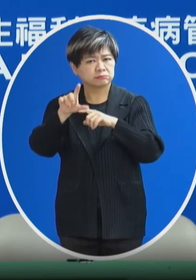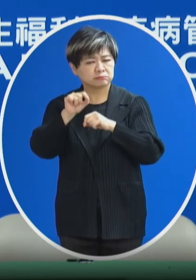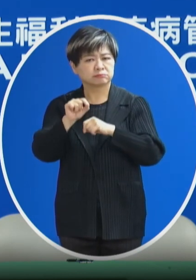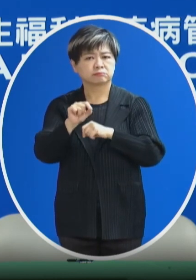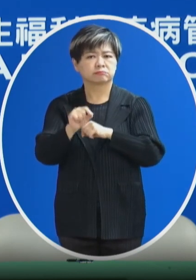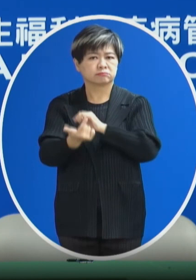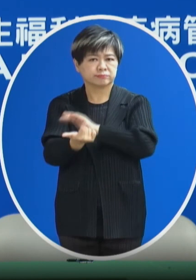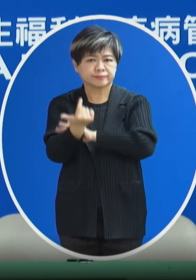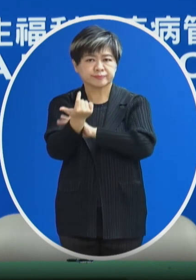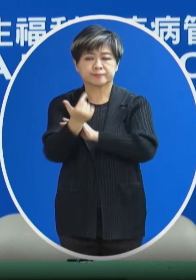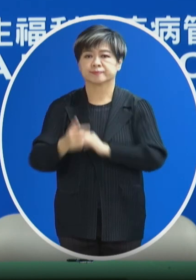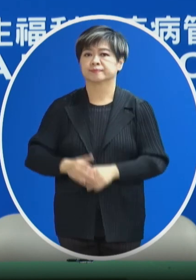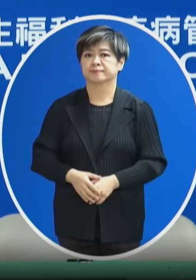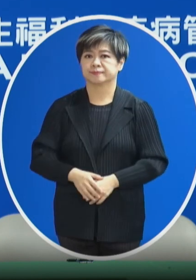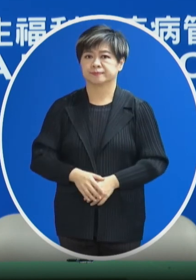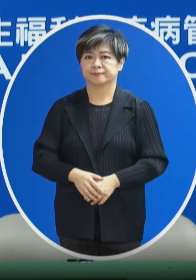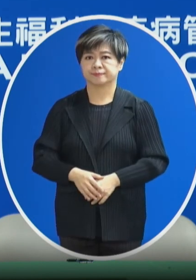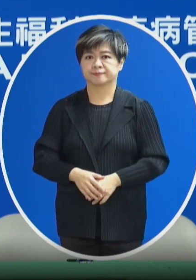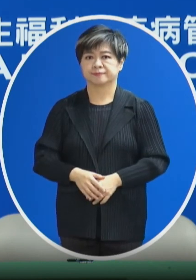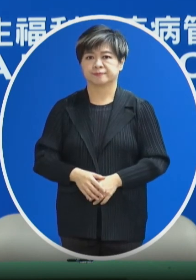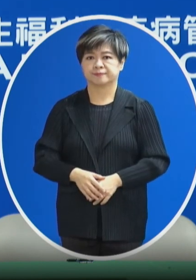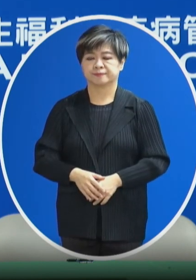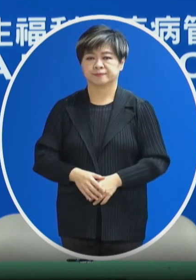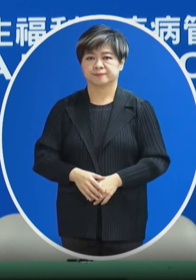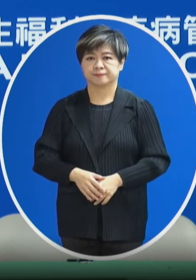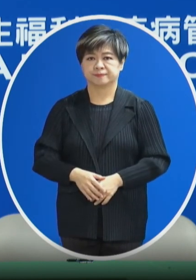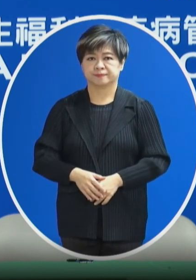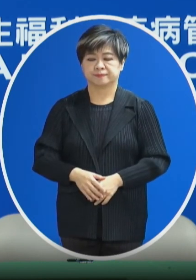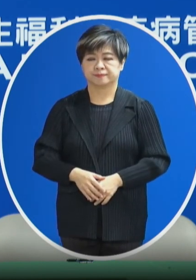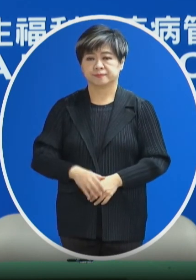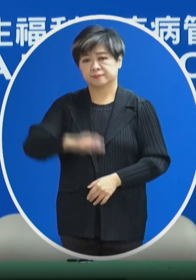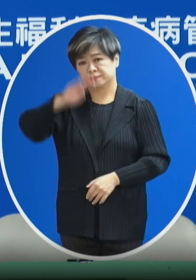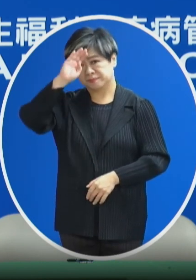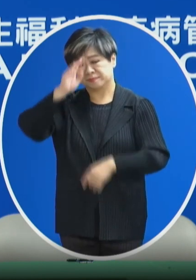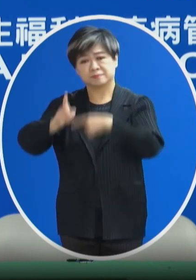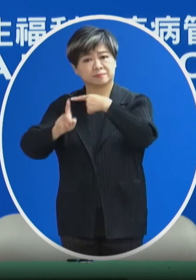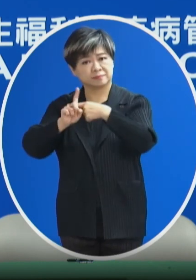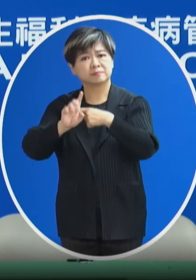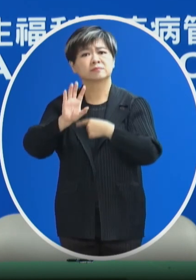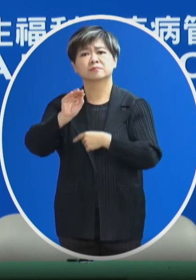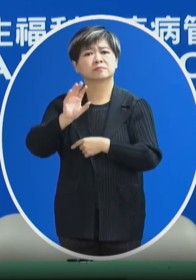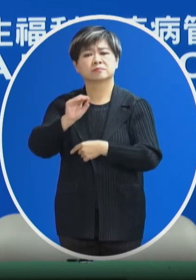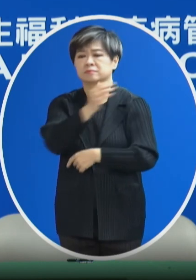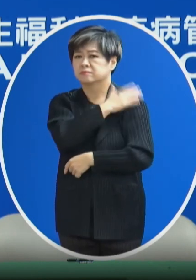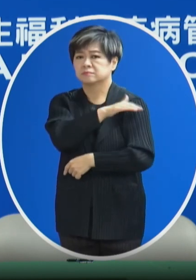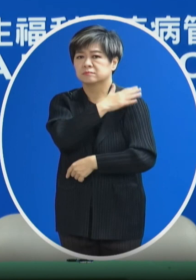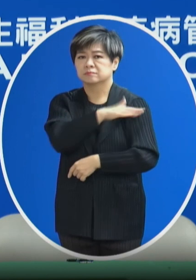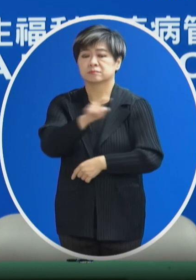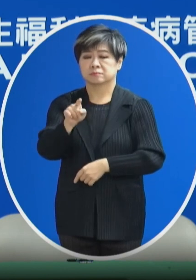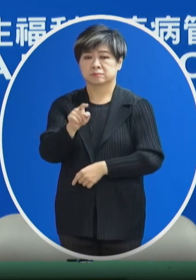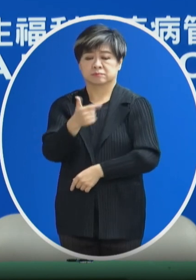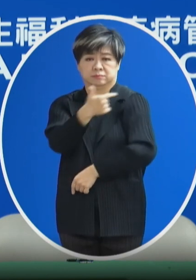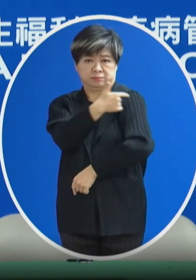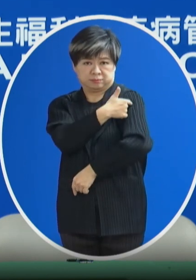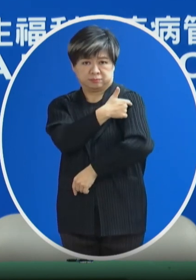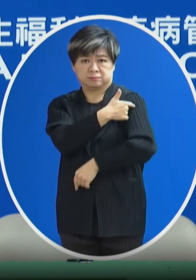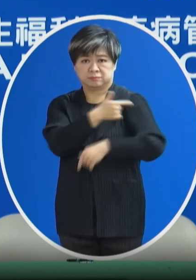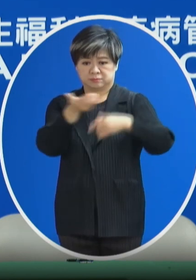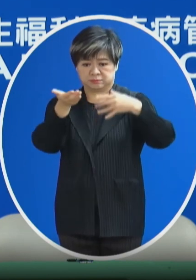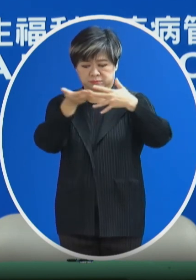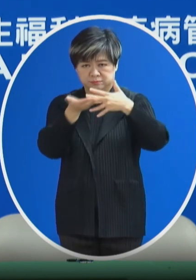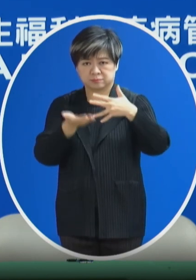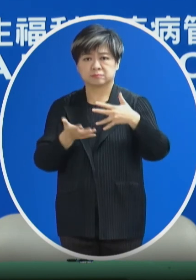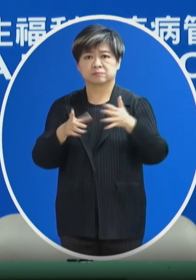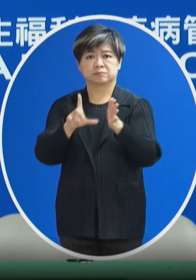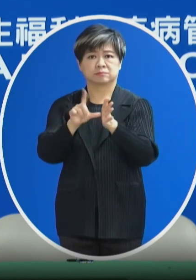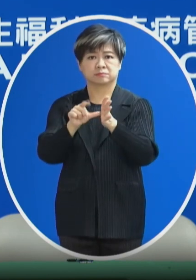进行。那么我想，无论是不是确诊哈，那只要符合间隔时间的，都建议要